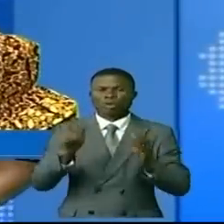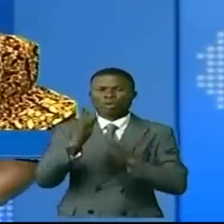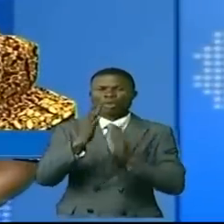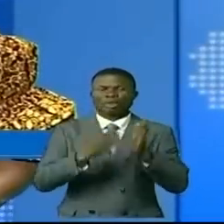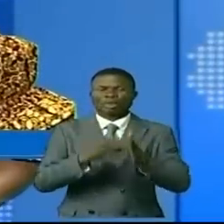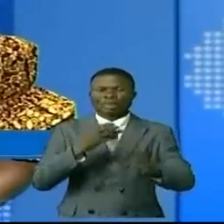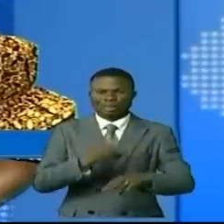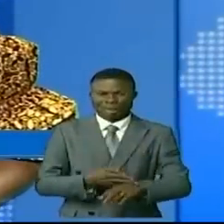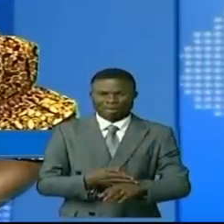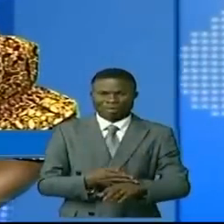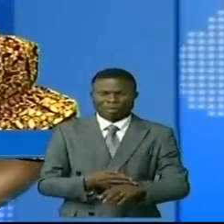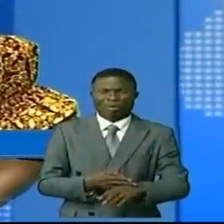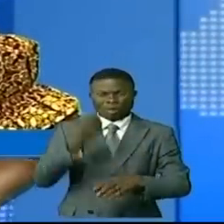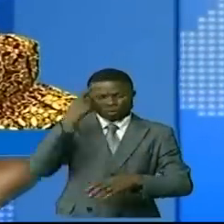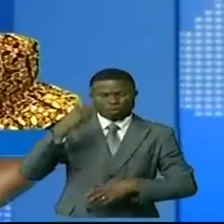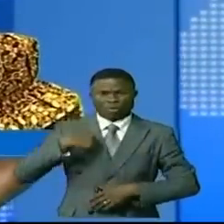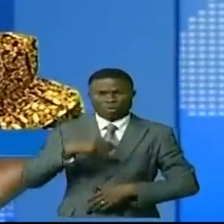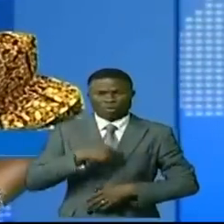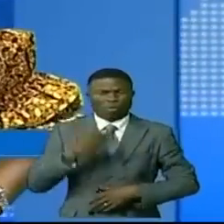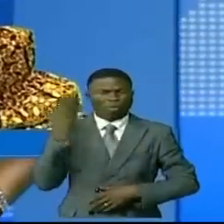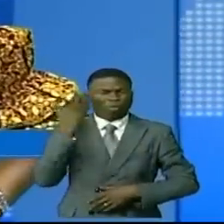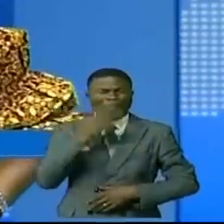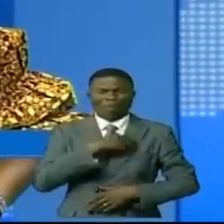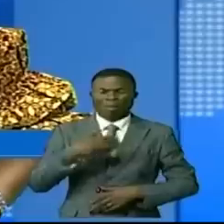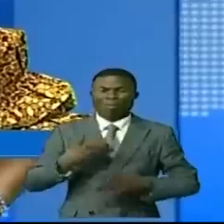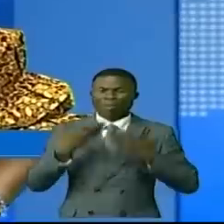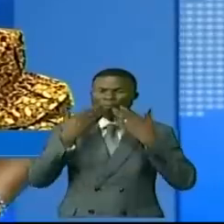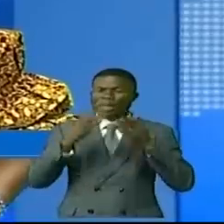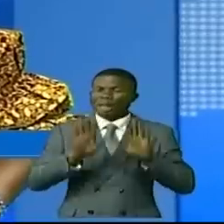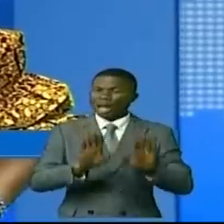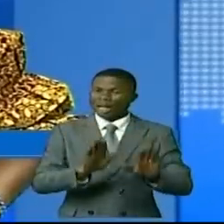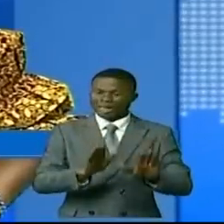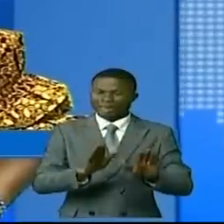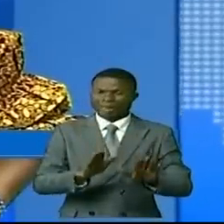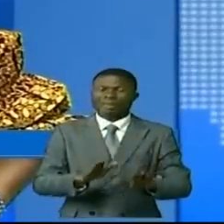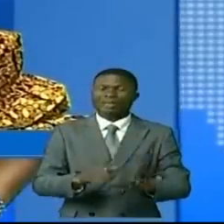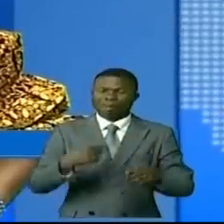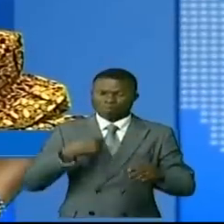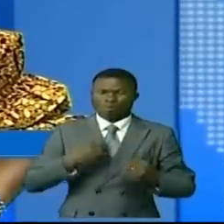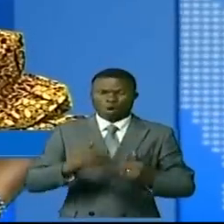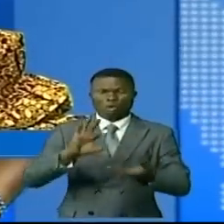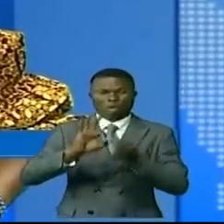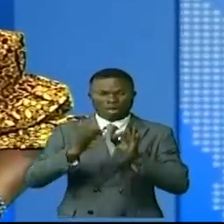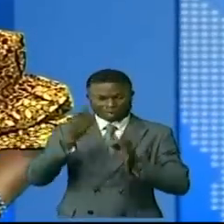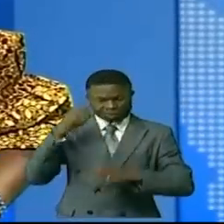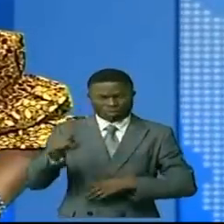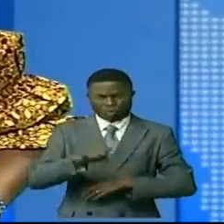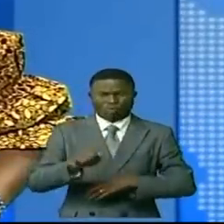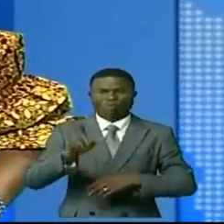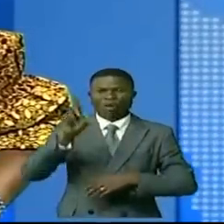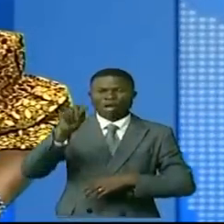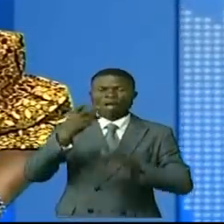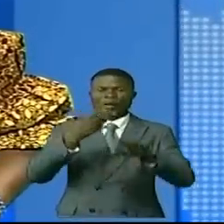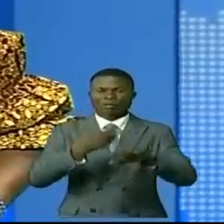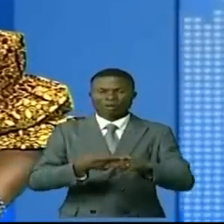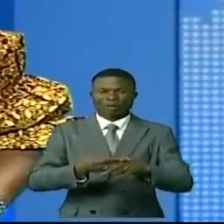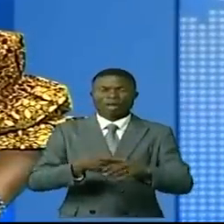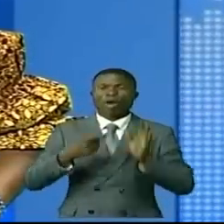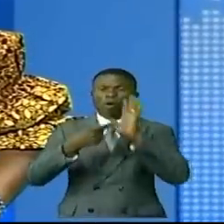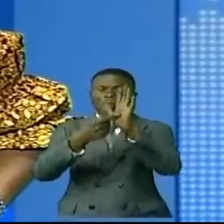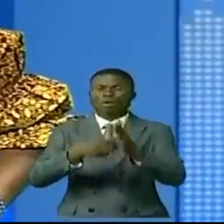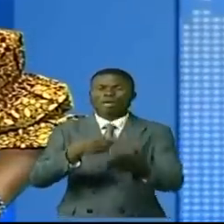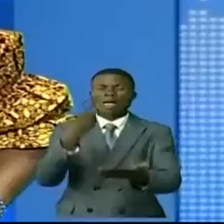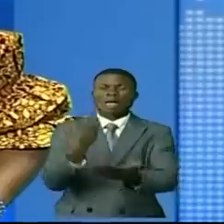ce soir. Mesdames et messieurs, ne quittez pas vos fauteuils. Vous suivrez juste après ce journal la Ligue des champions